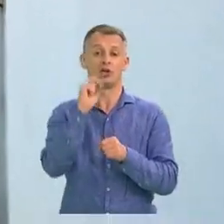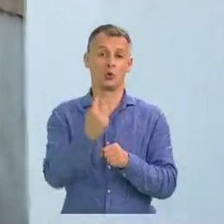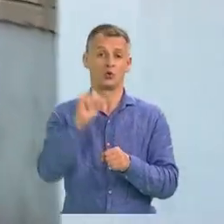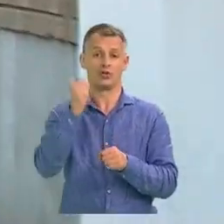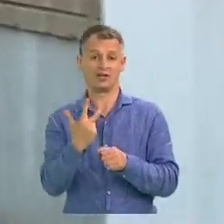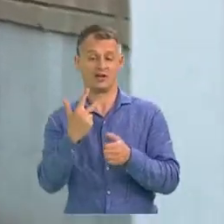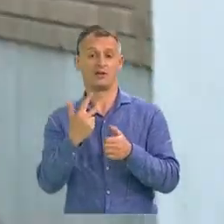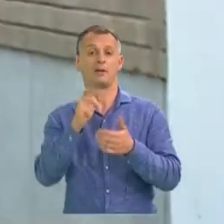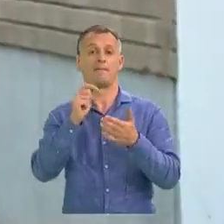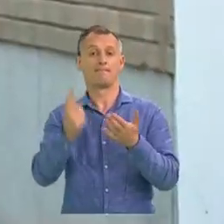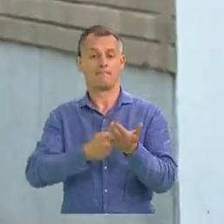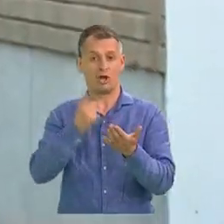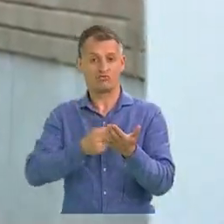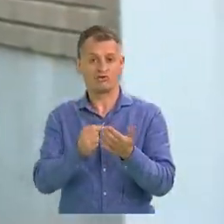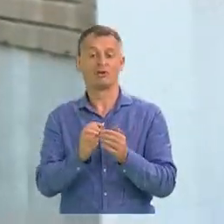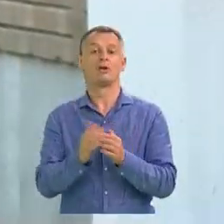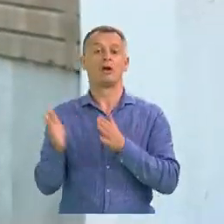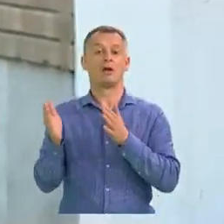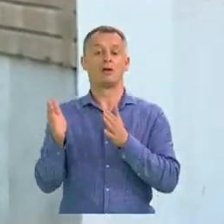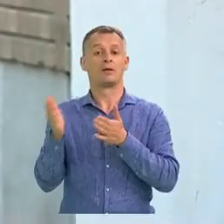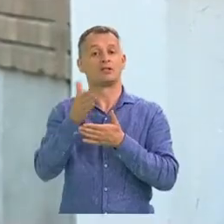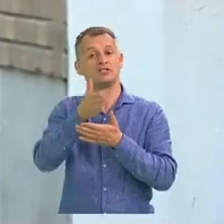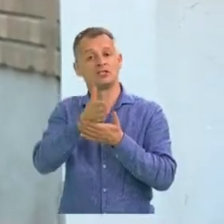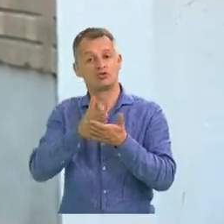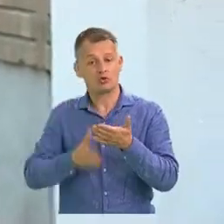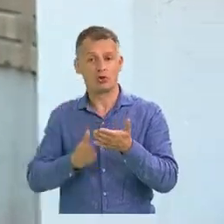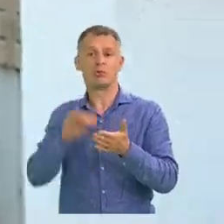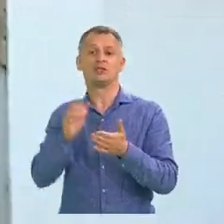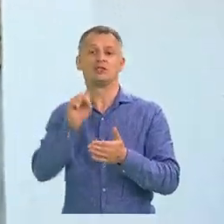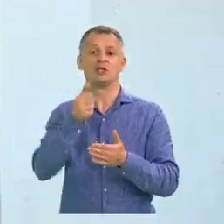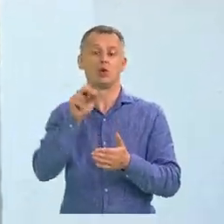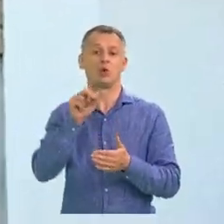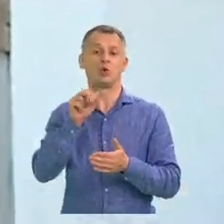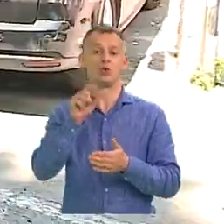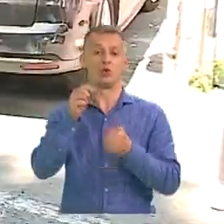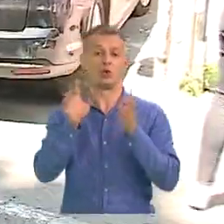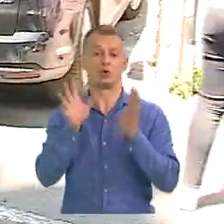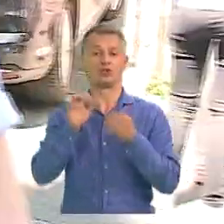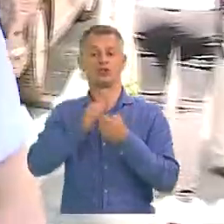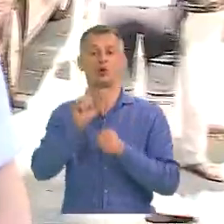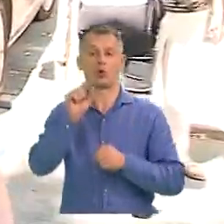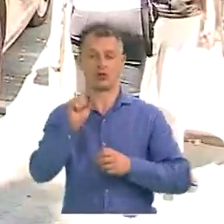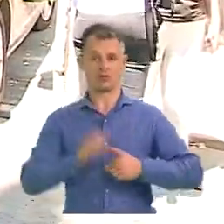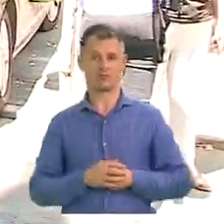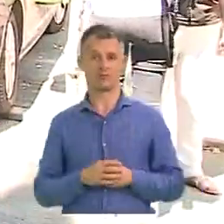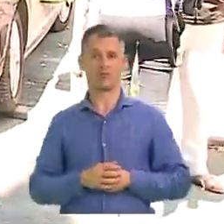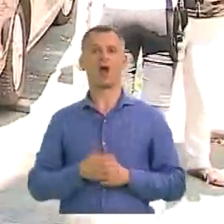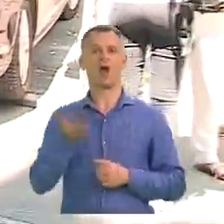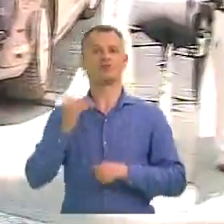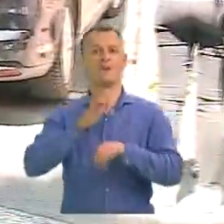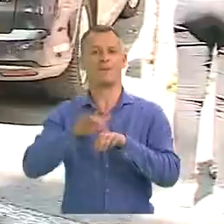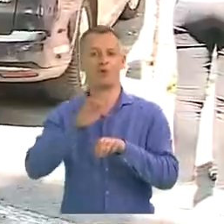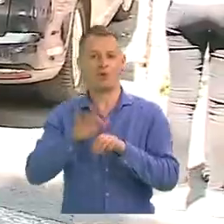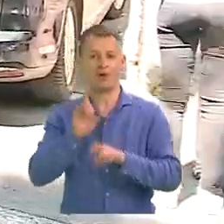statului român în a doua parte a secolului 19 și primele două decenii ale secolului 20. A fost o probă pe care,